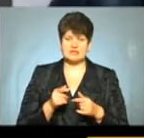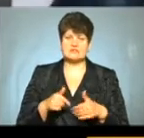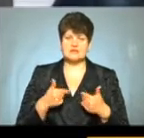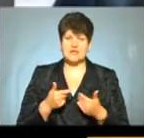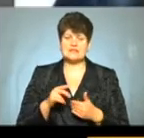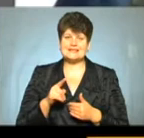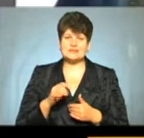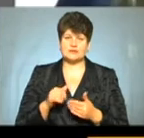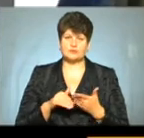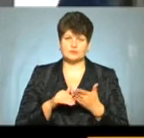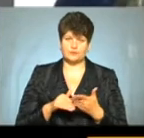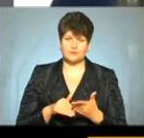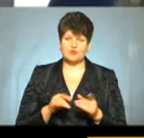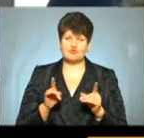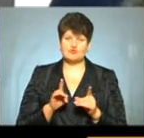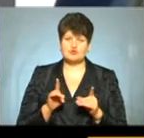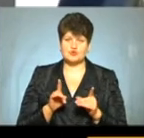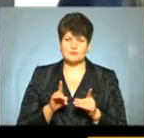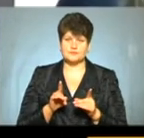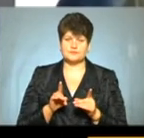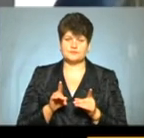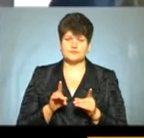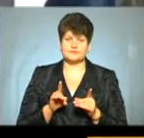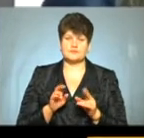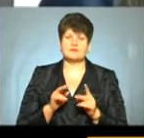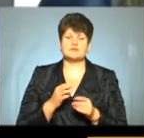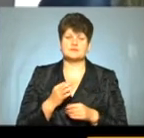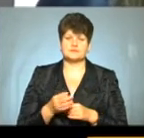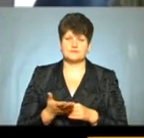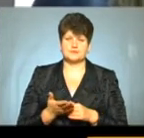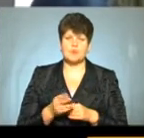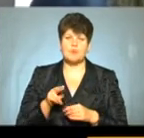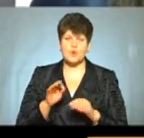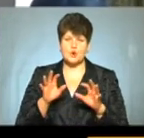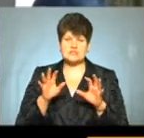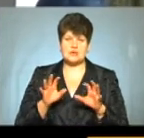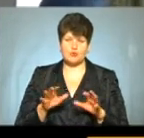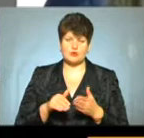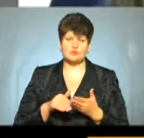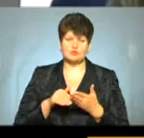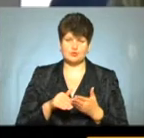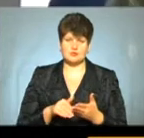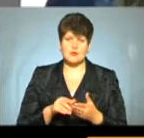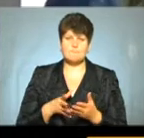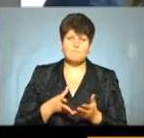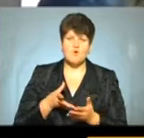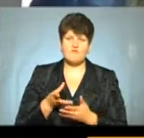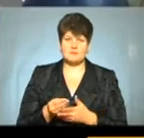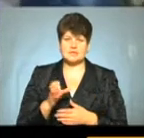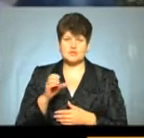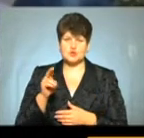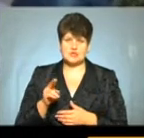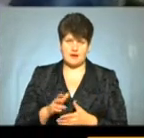допомогу, щоб допомогти, як вам сказати, по законах, щоб допомогти, по виплатах